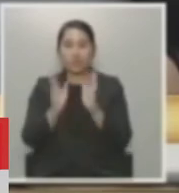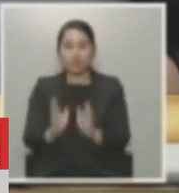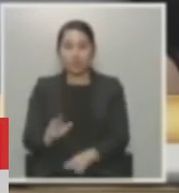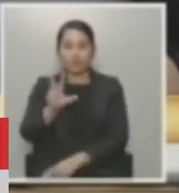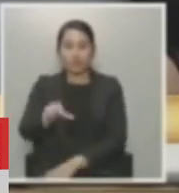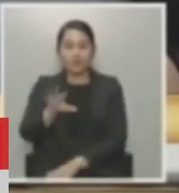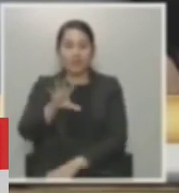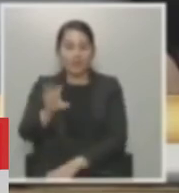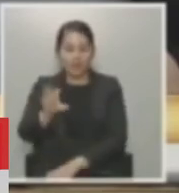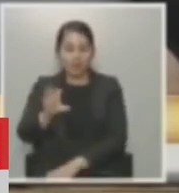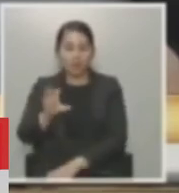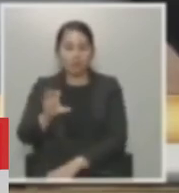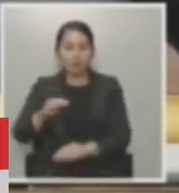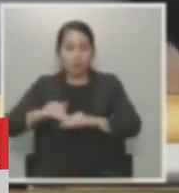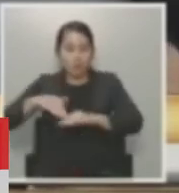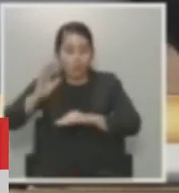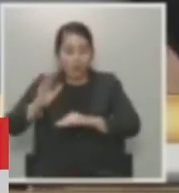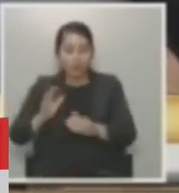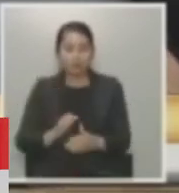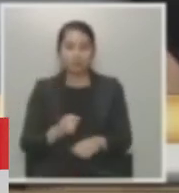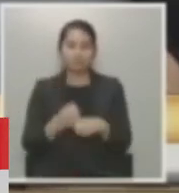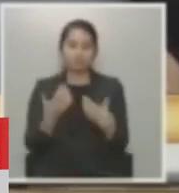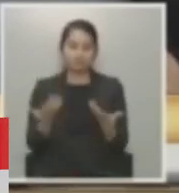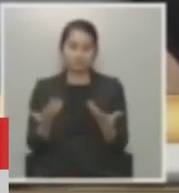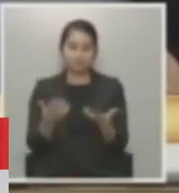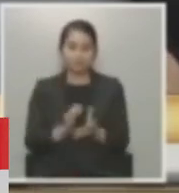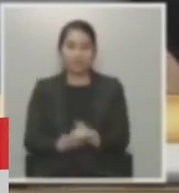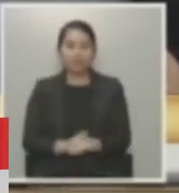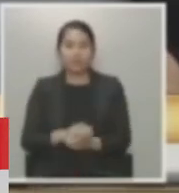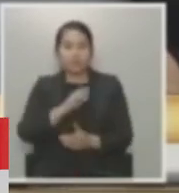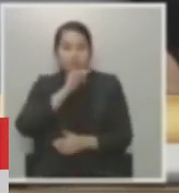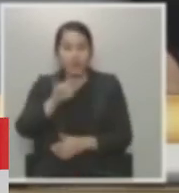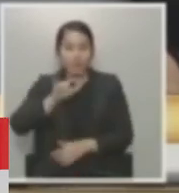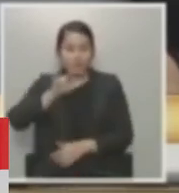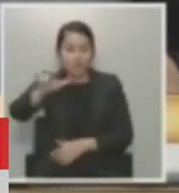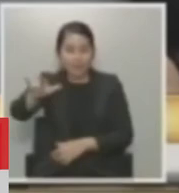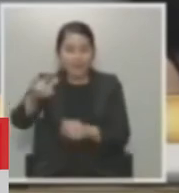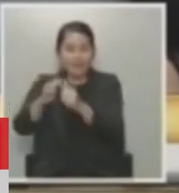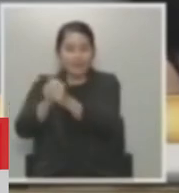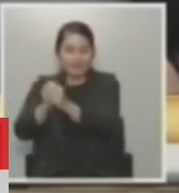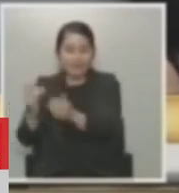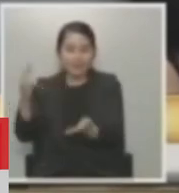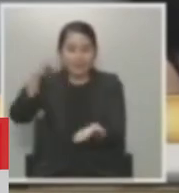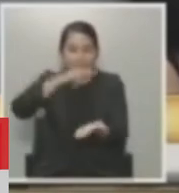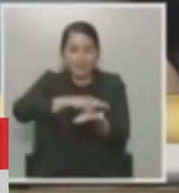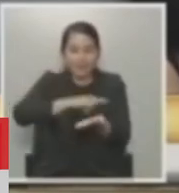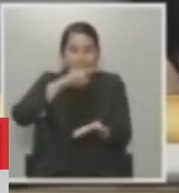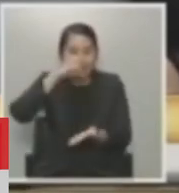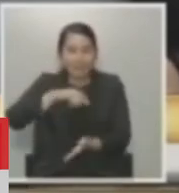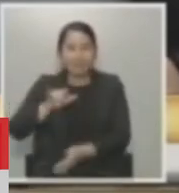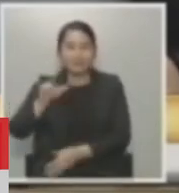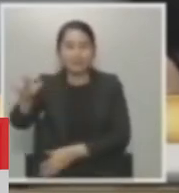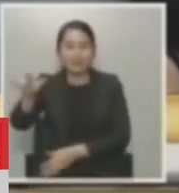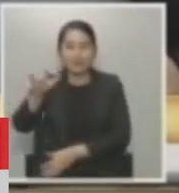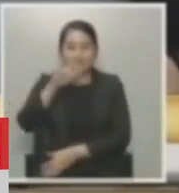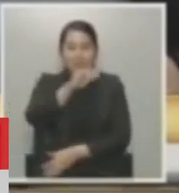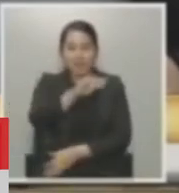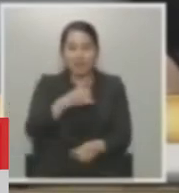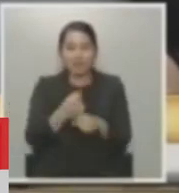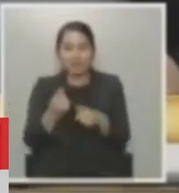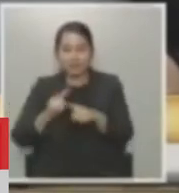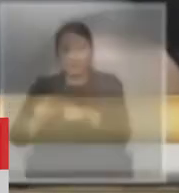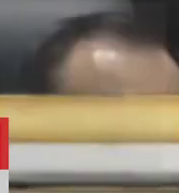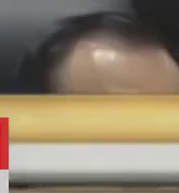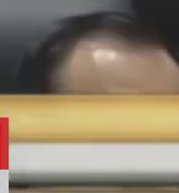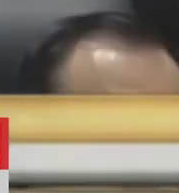คะและจะเกิดอะไรขึ้นคะเมื่อช่วงเดินทางกลับจากจีนมาไทยเดินทางกลับเข้ามาพร้อมกันเพราะว่า